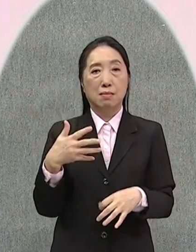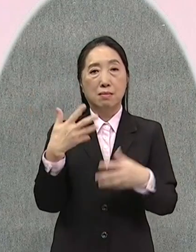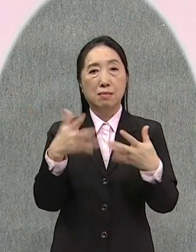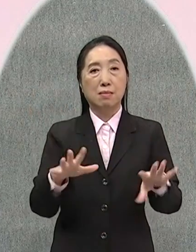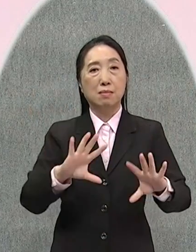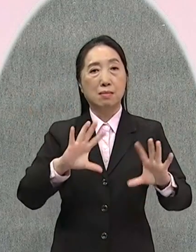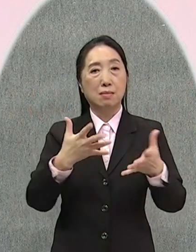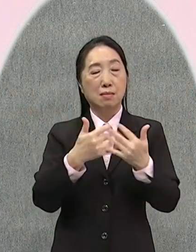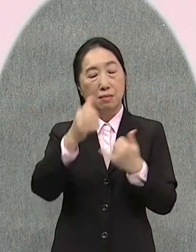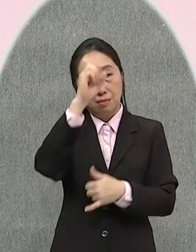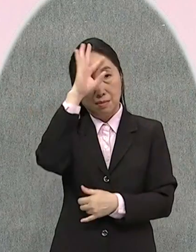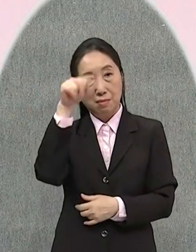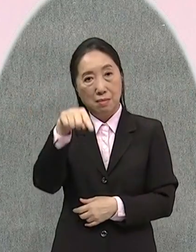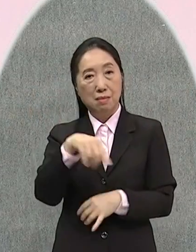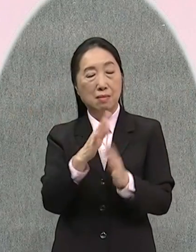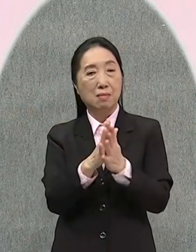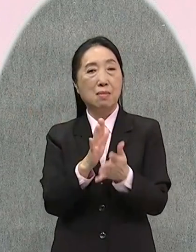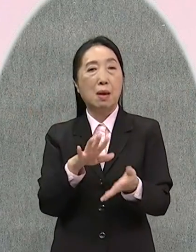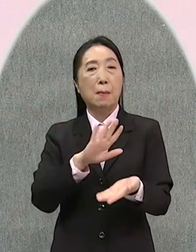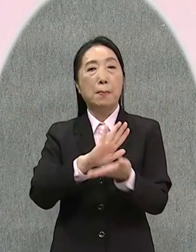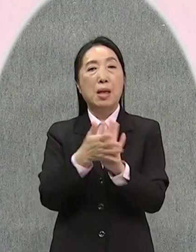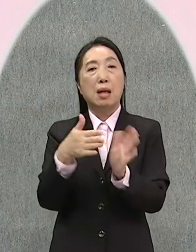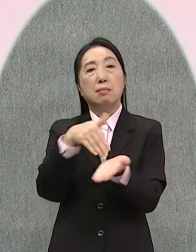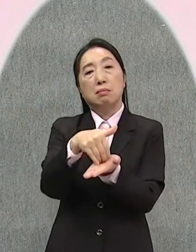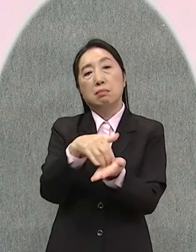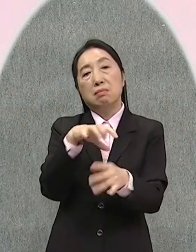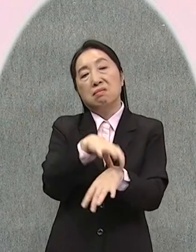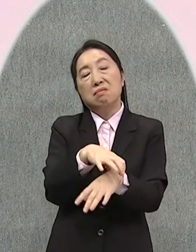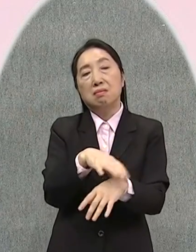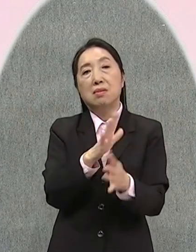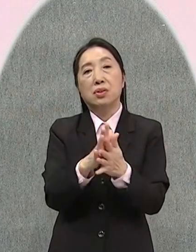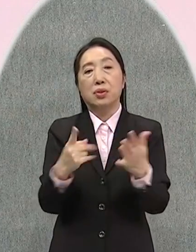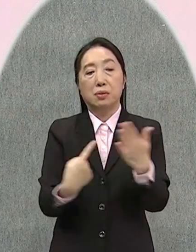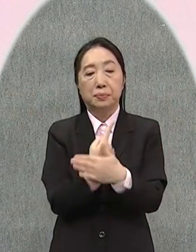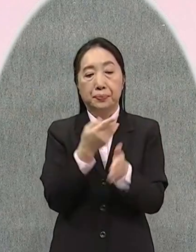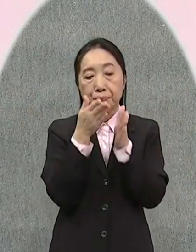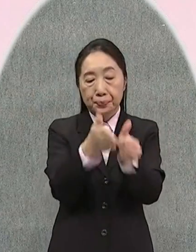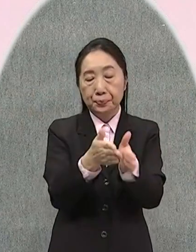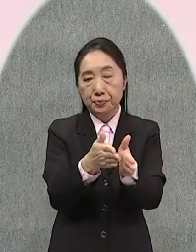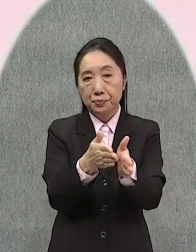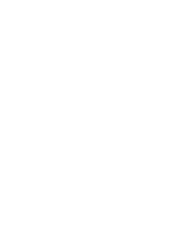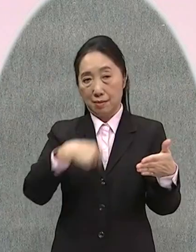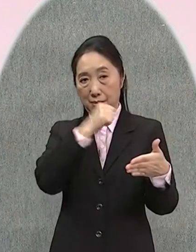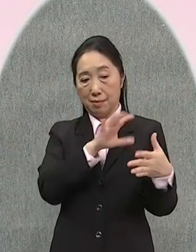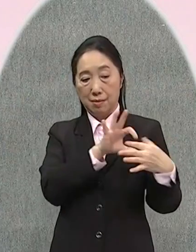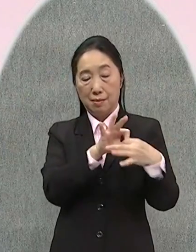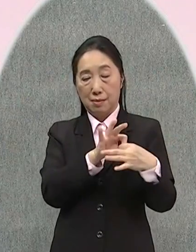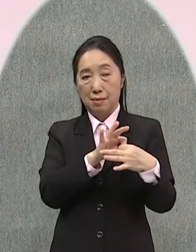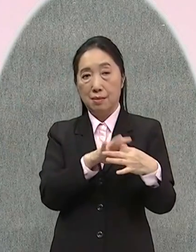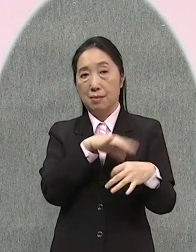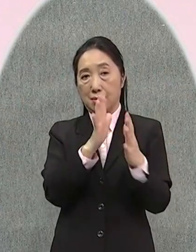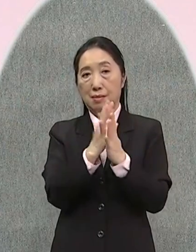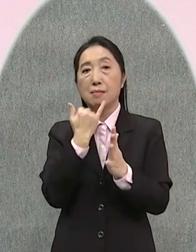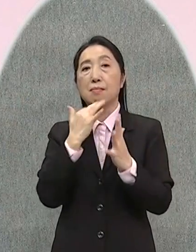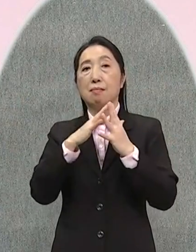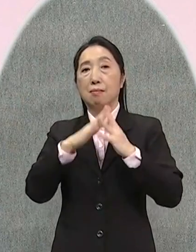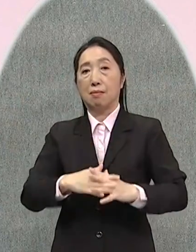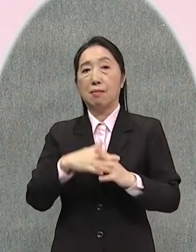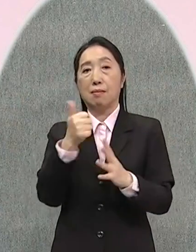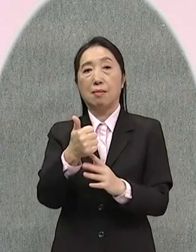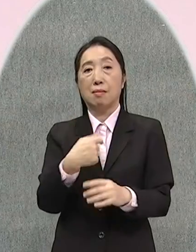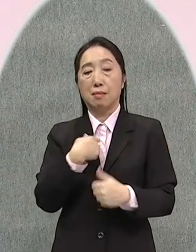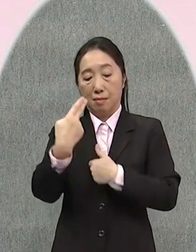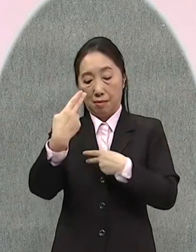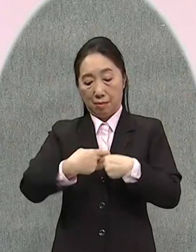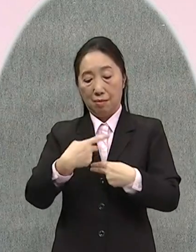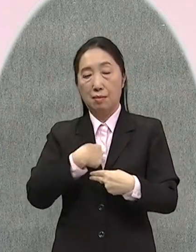办软骨病，只照顾少数自己人，宋楚瑜可信